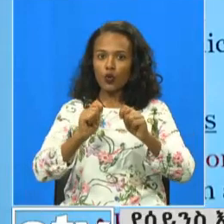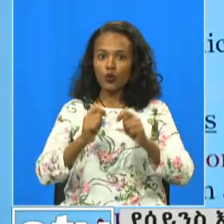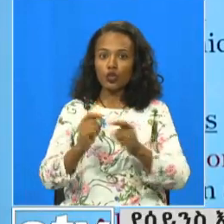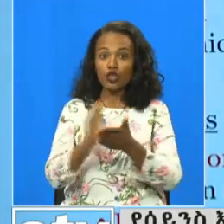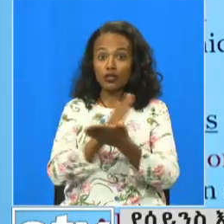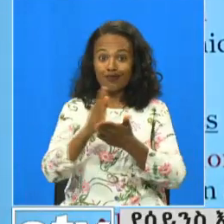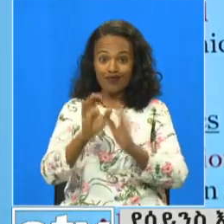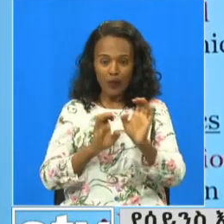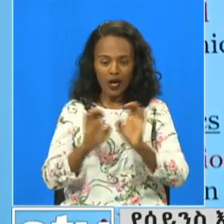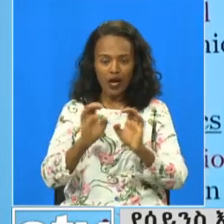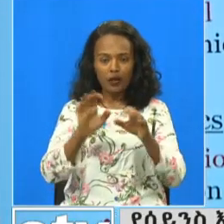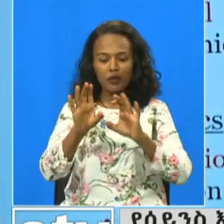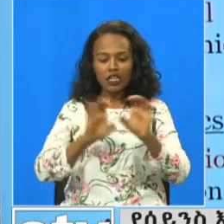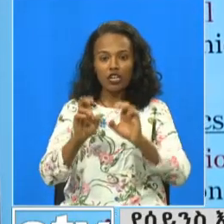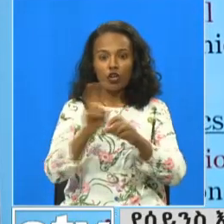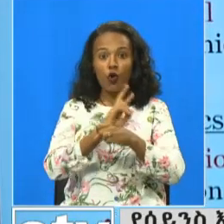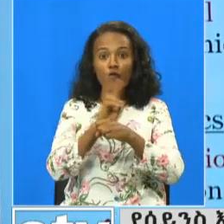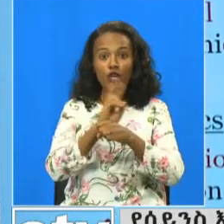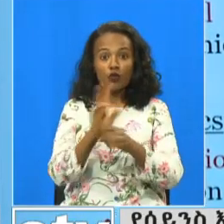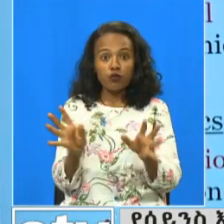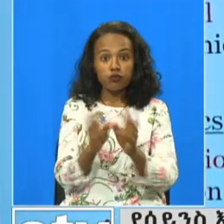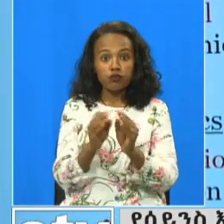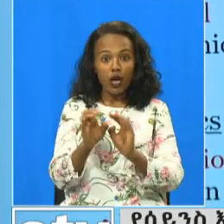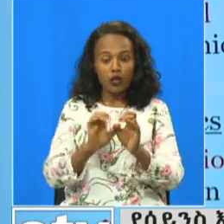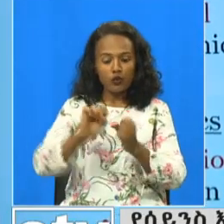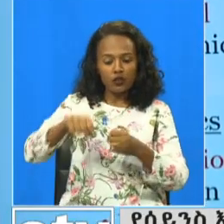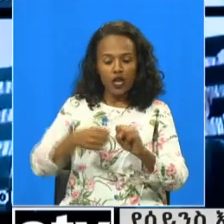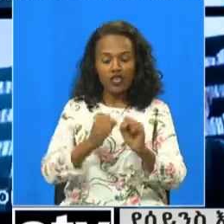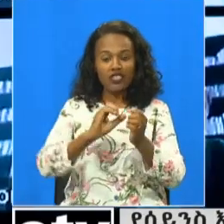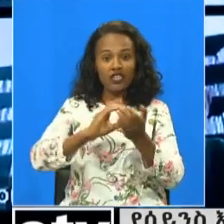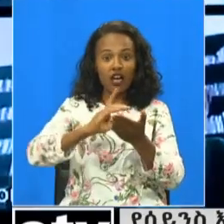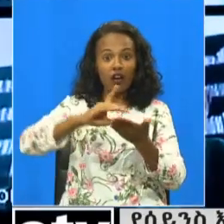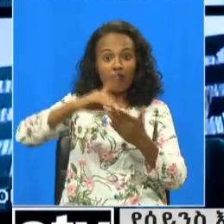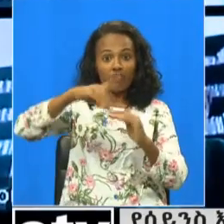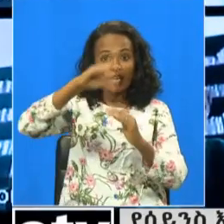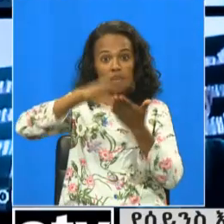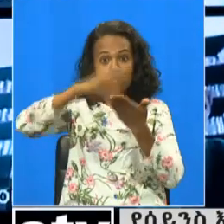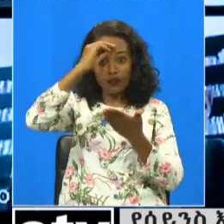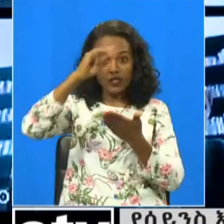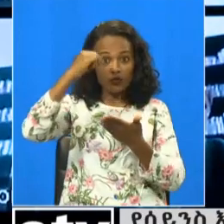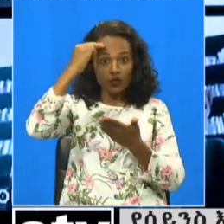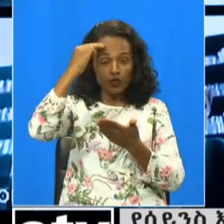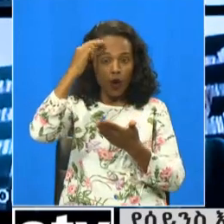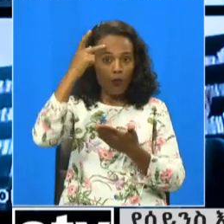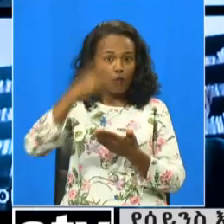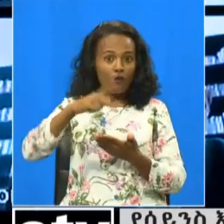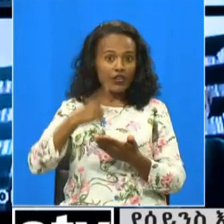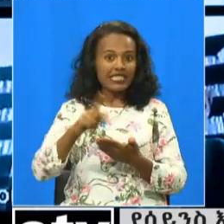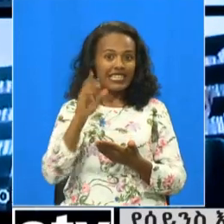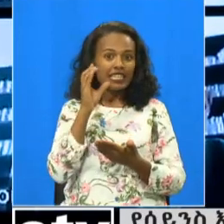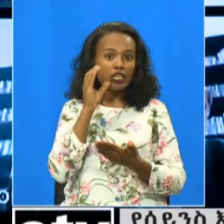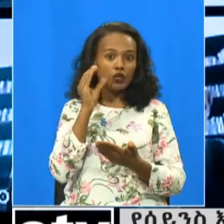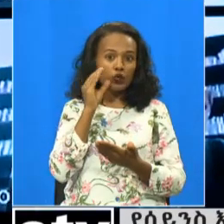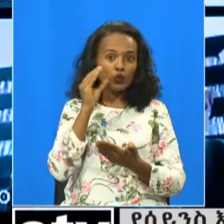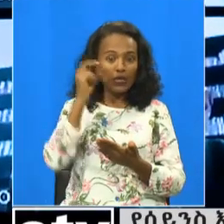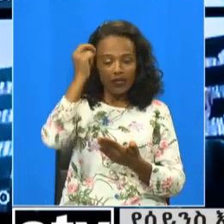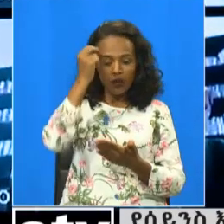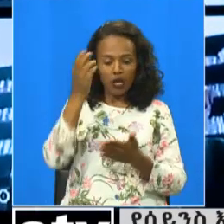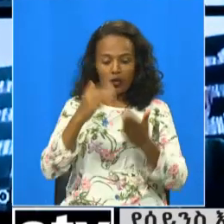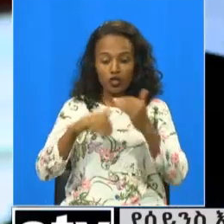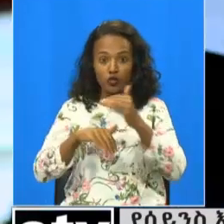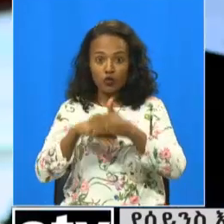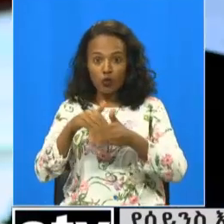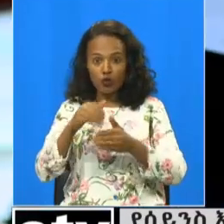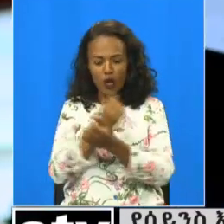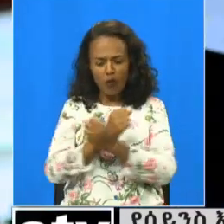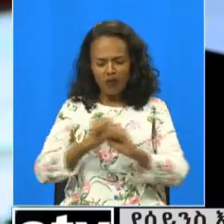ለመጋራት በተካሄደው የቪዲዮ ኮንፈረንስ የተሳተፉት የሳይንስና ከፍተኛ ትምህርት ሚኒስትሯ ፕሮፌሰር ሂሩት ወልደ ማርያም ከችግሩ መውጫ